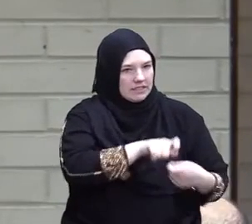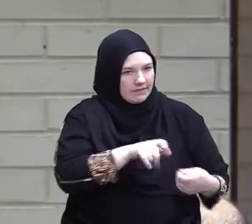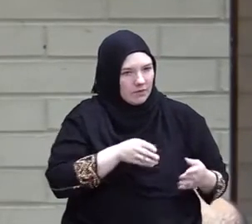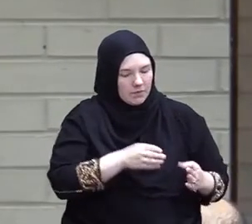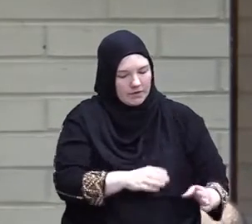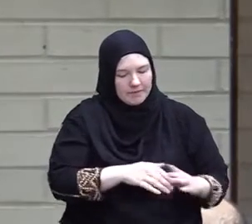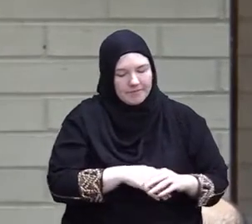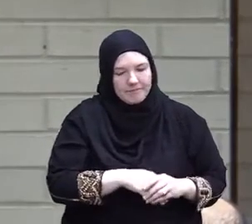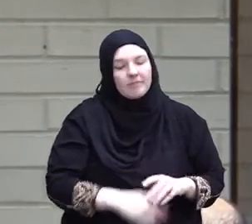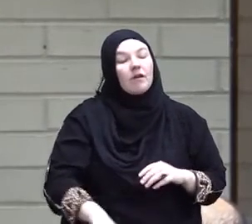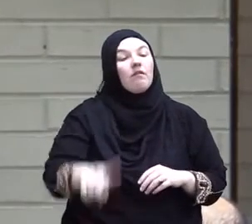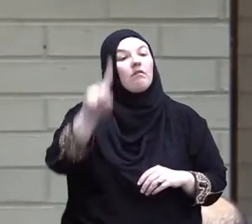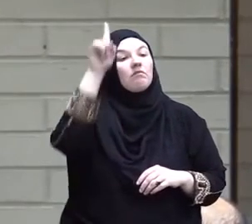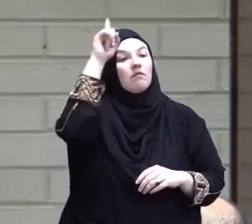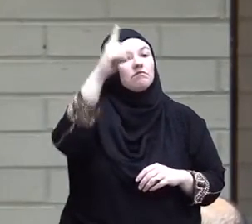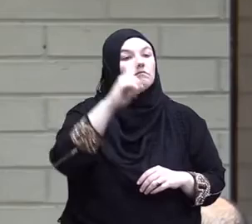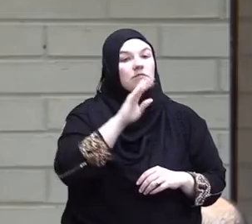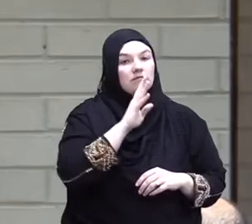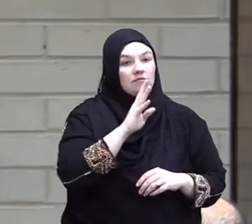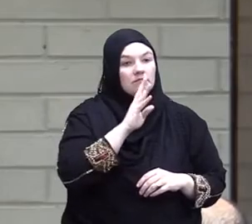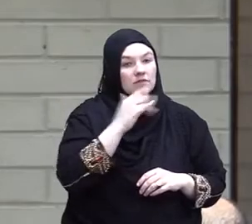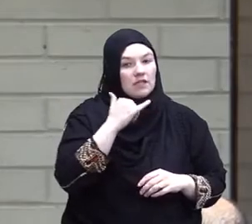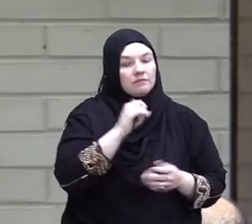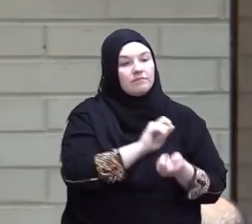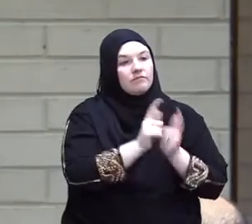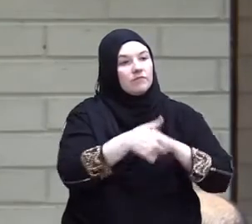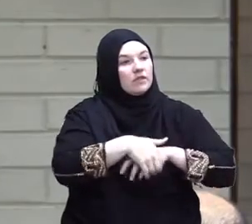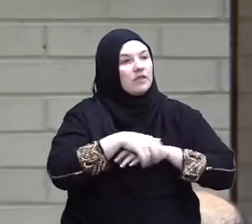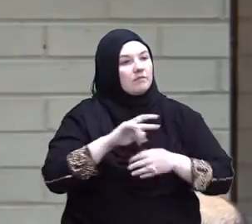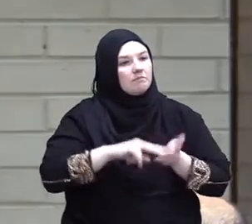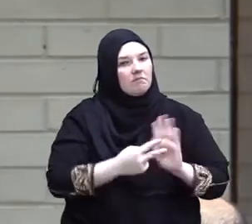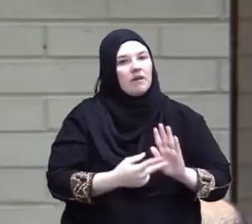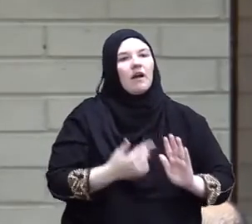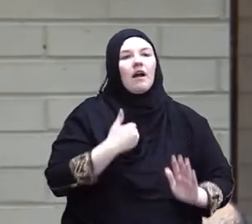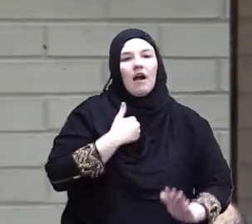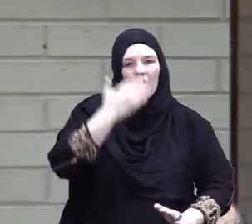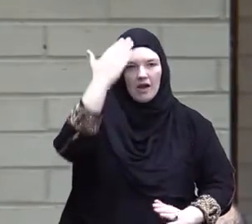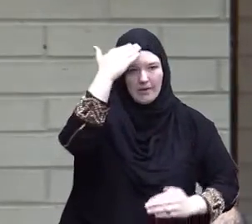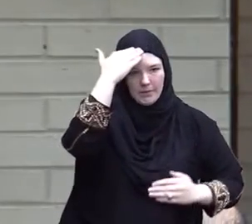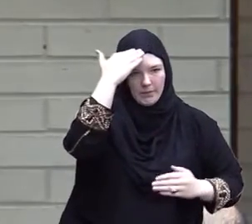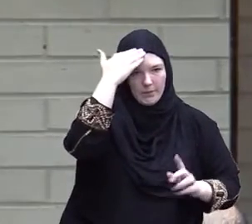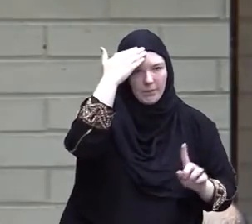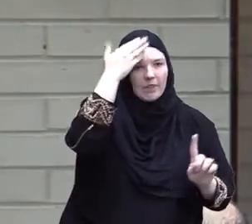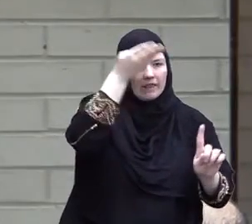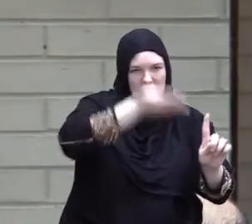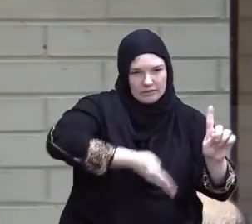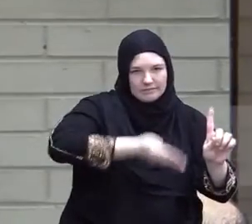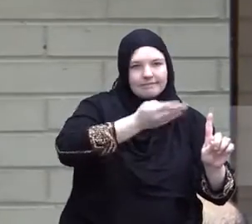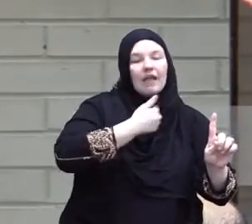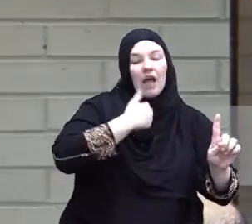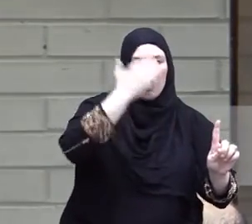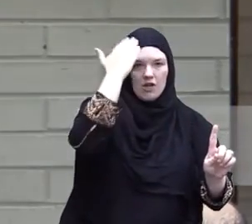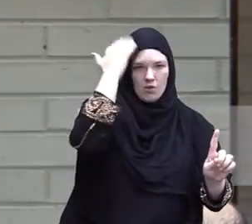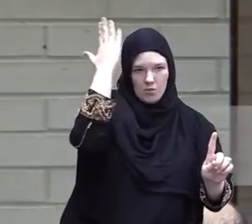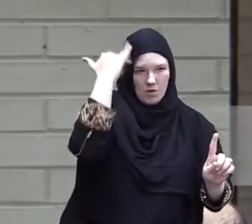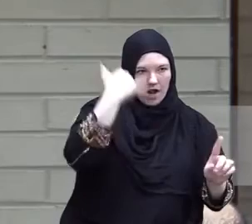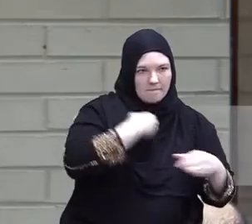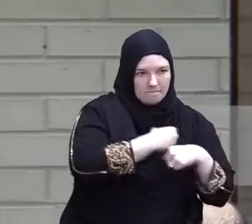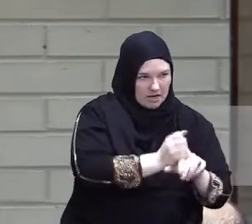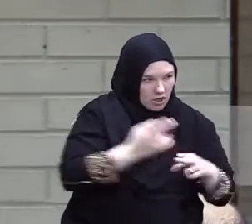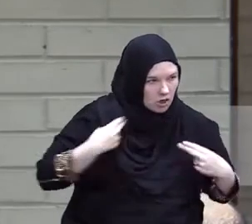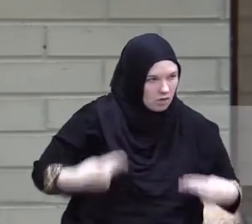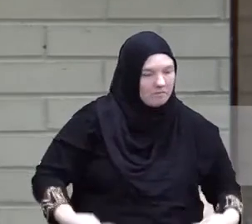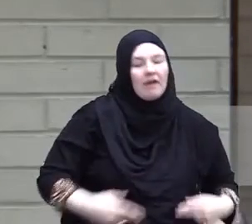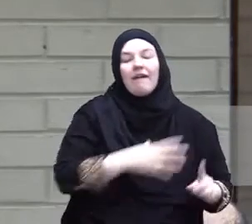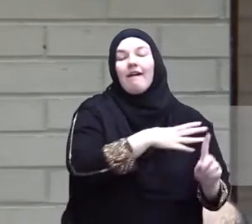أَعْلَمُ مَا لَا تَعْلَمُونَ I know the rest of this man. I know I am creating him. And